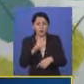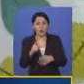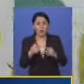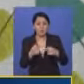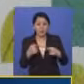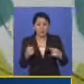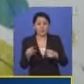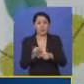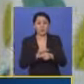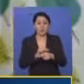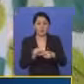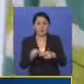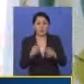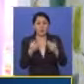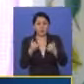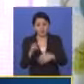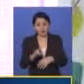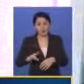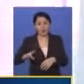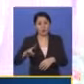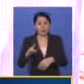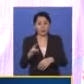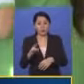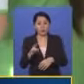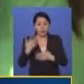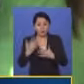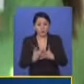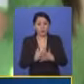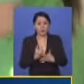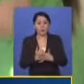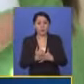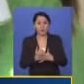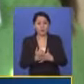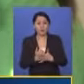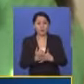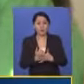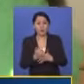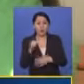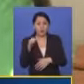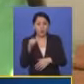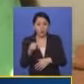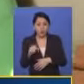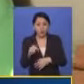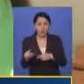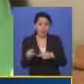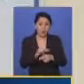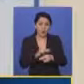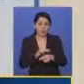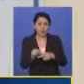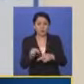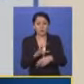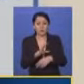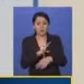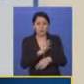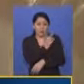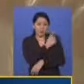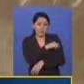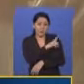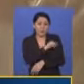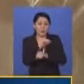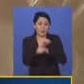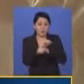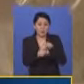басқа да емдік шаралар. Қазір аудан тұрғындарына қол жетімді. Ұлбике Мұсақанова осы курсты өткендердің бірі. Медициналық